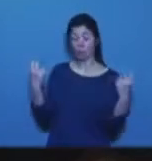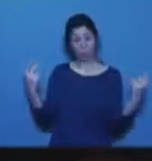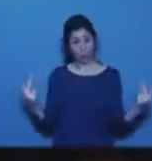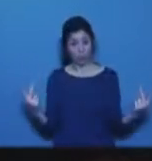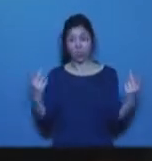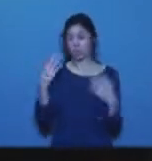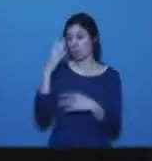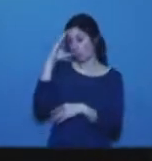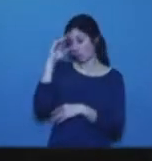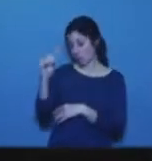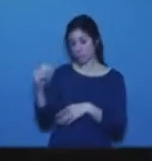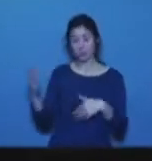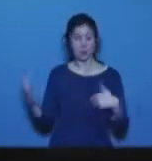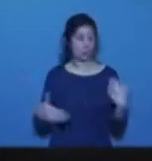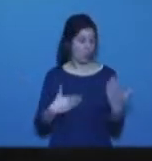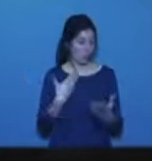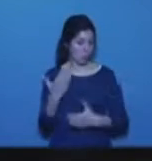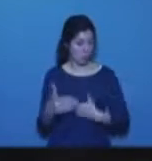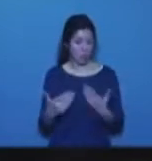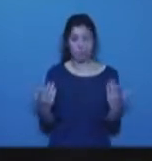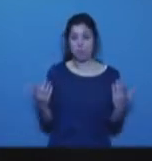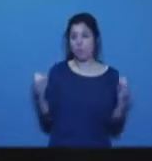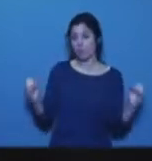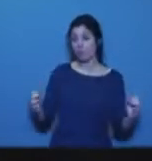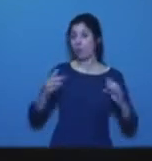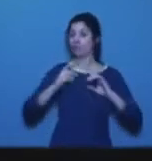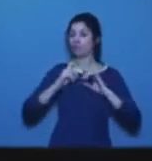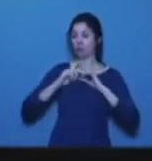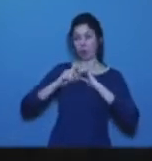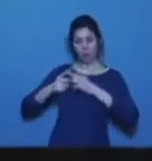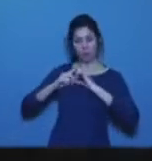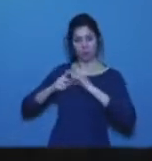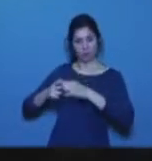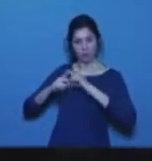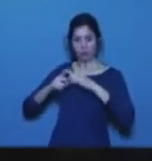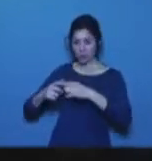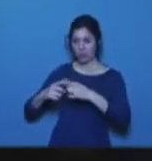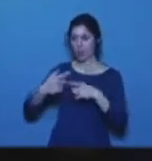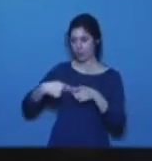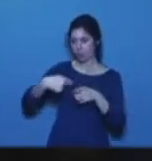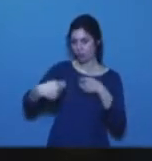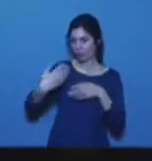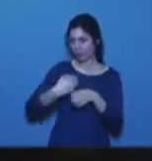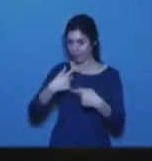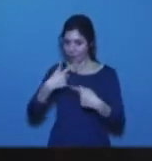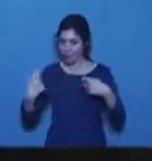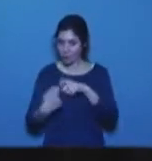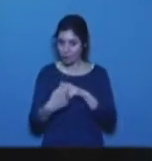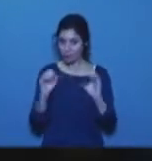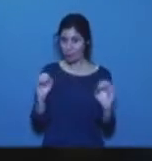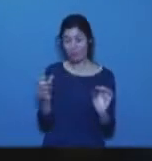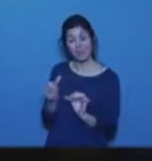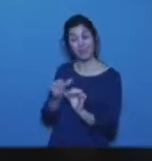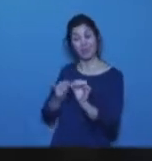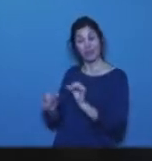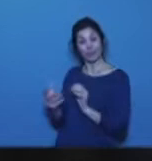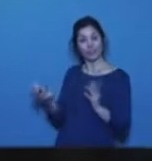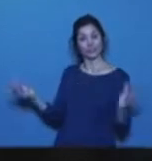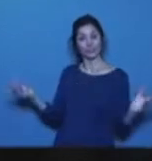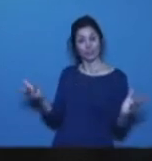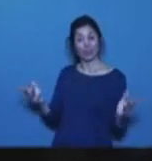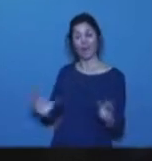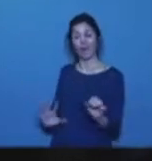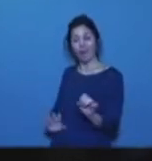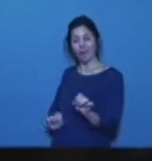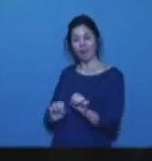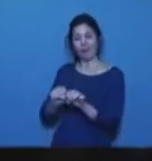professionnelles. Donc, on pourrait négocier au niveau des branches, de changer la durée du travail, à la condition d'une compensation